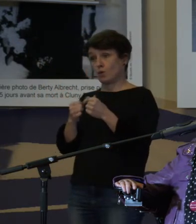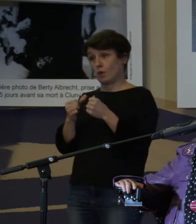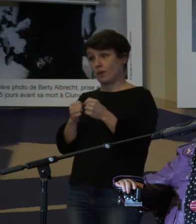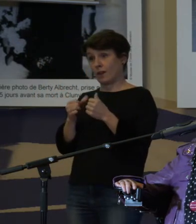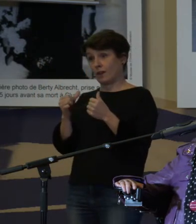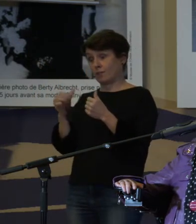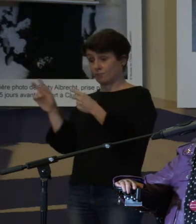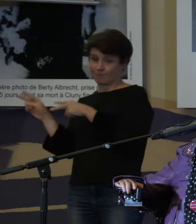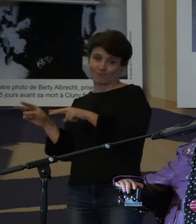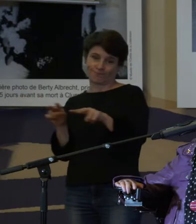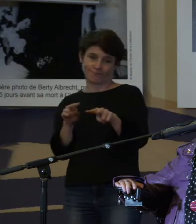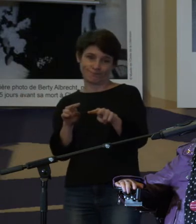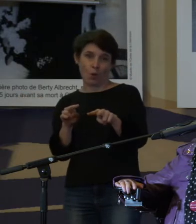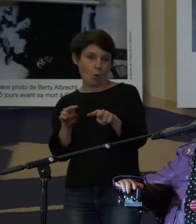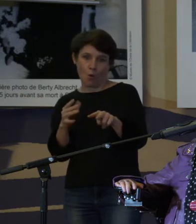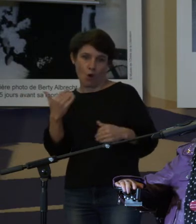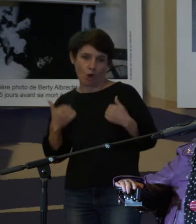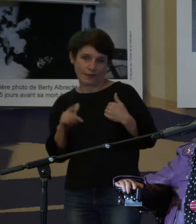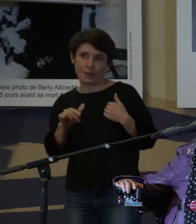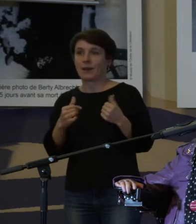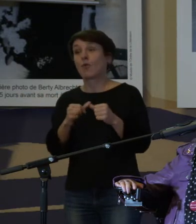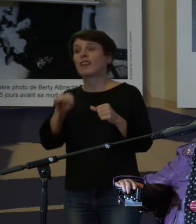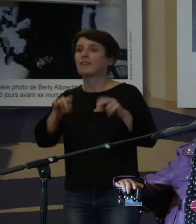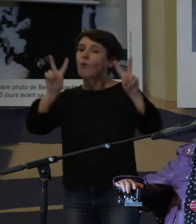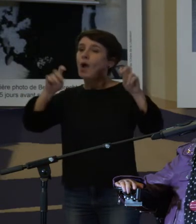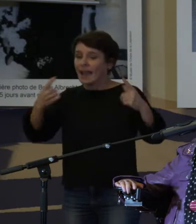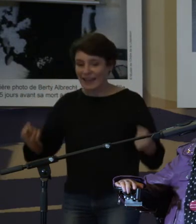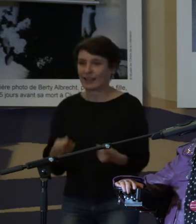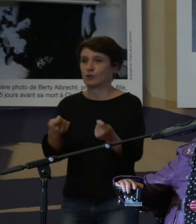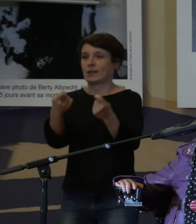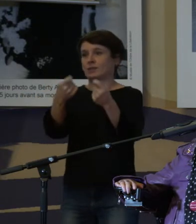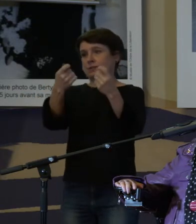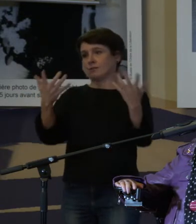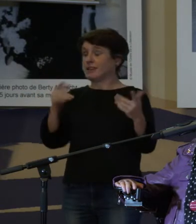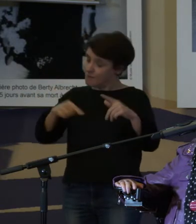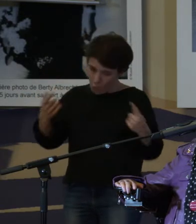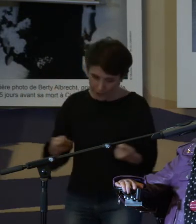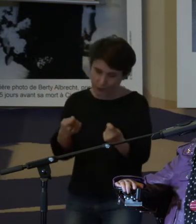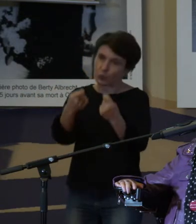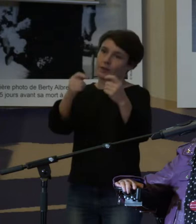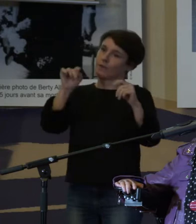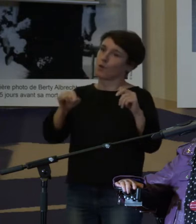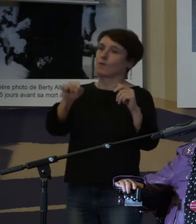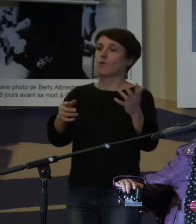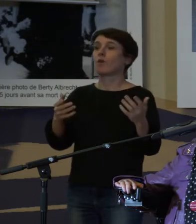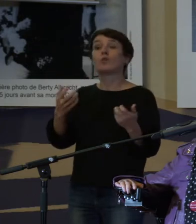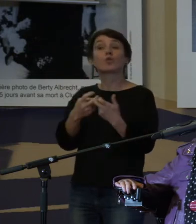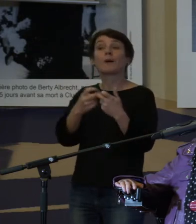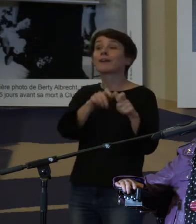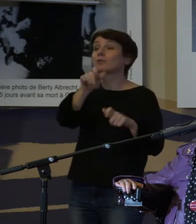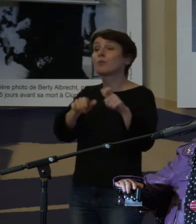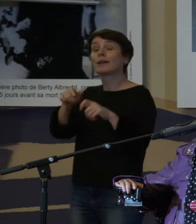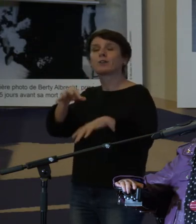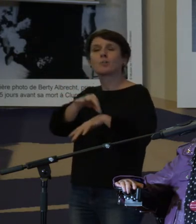à rééduquer les personnes handicapées. Et c'est comme ça que des générations de personnes ayant la poliomyélite, par